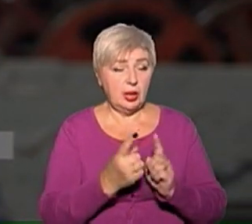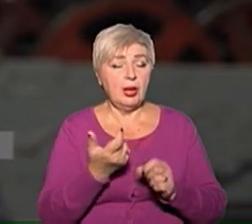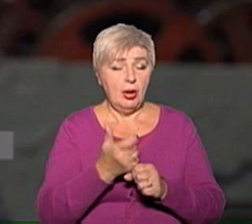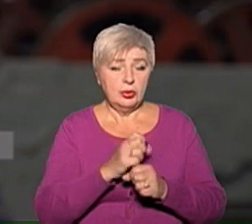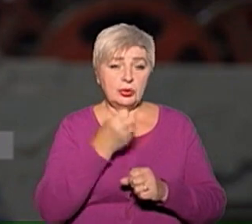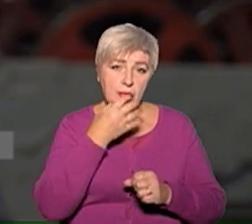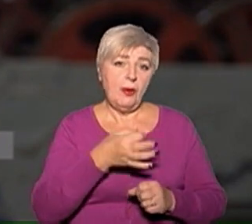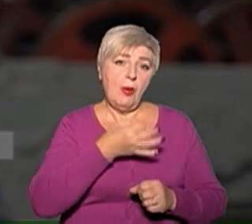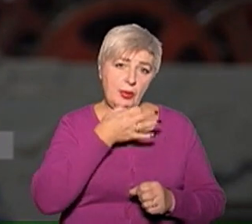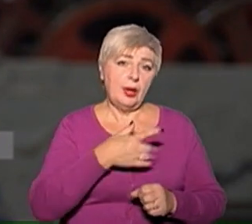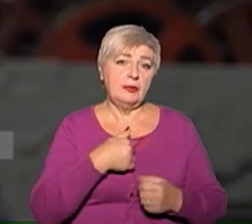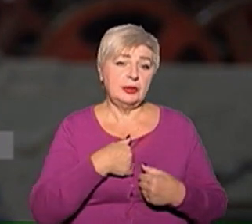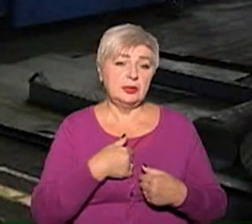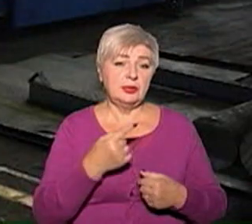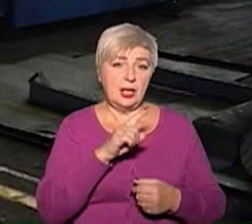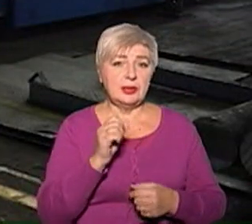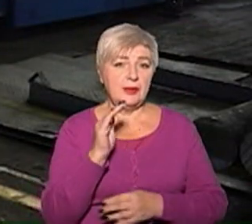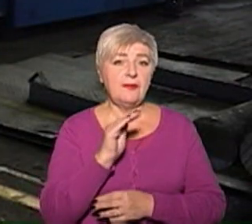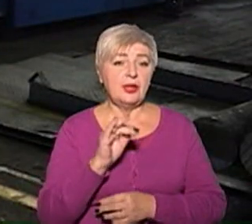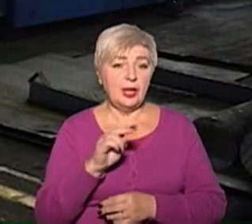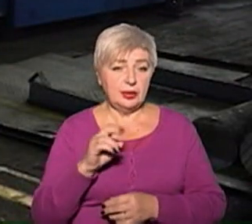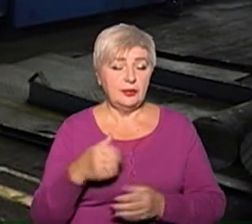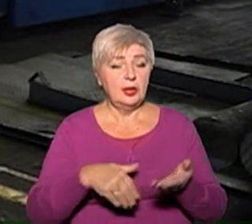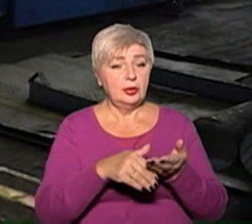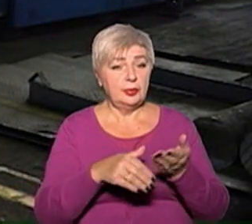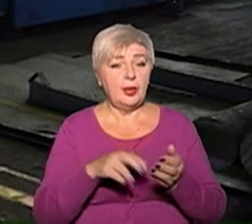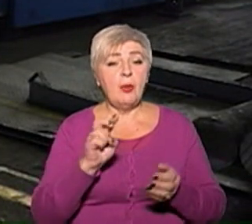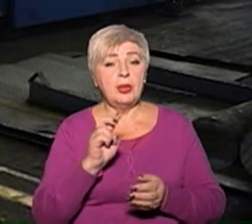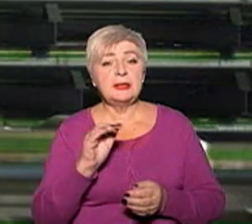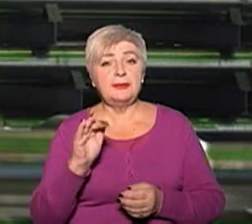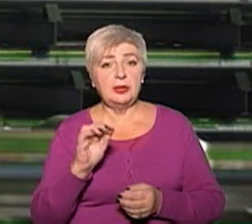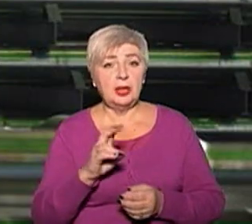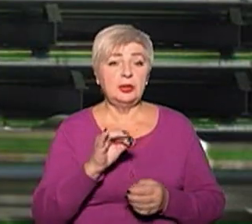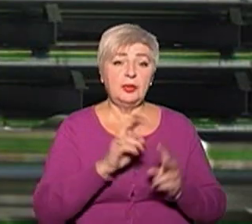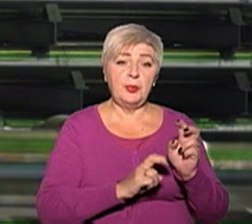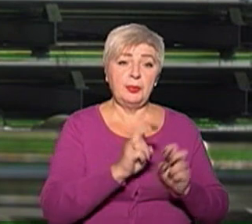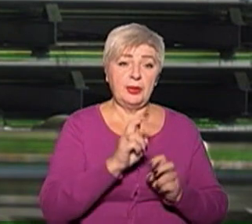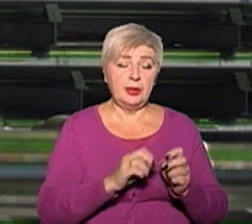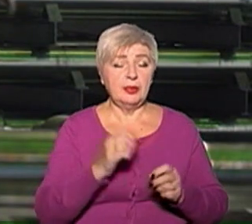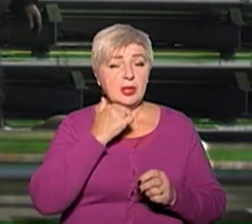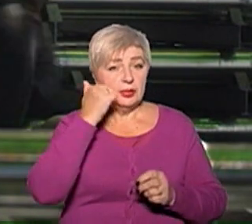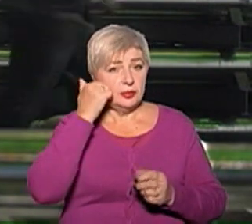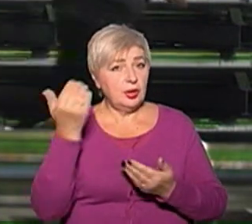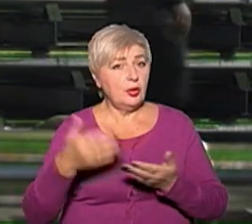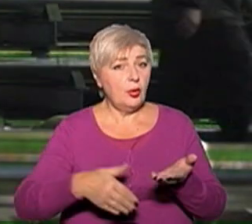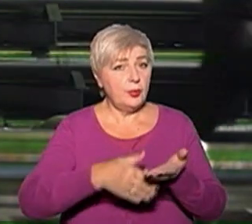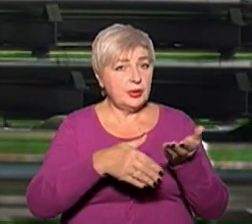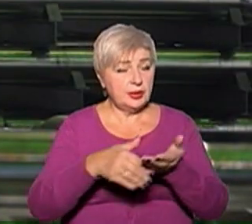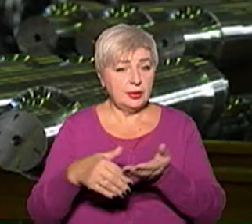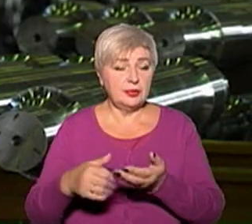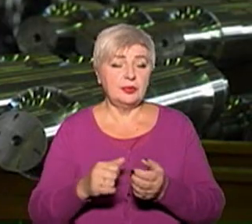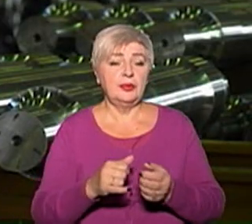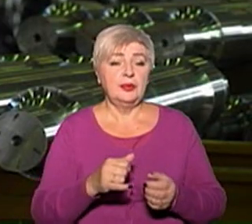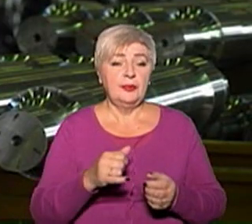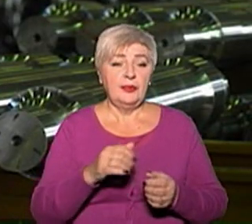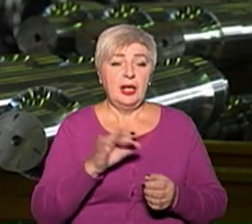мне очень нравятся. Я за Филатова. Допомагає Борис Філатов і підприємствам. Завдяки його підтримці проблеми промислового